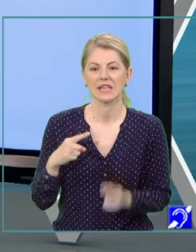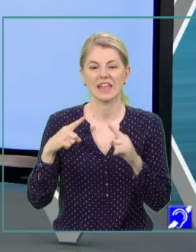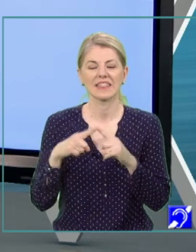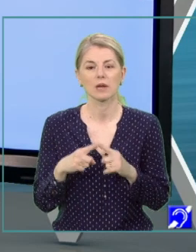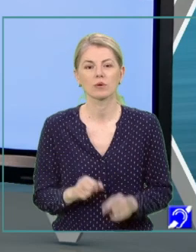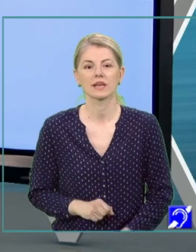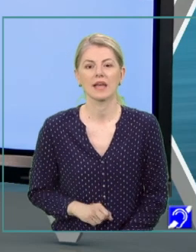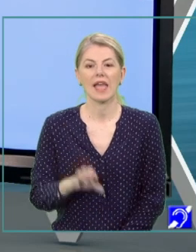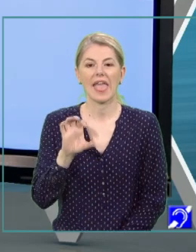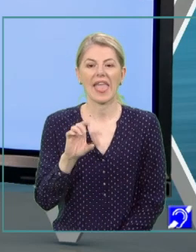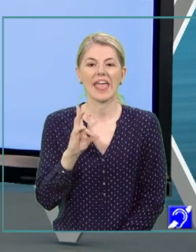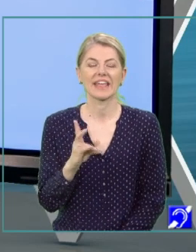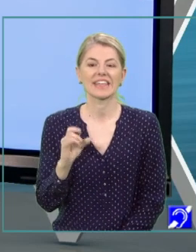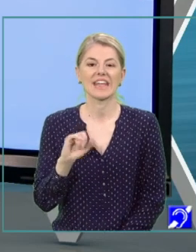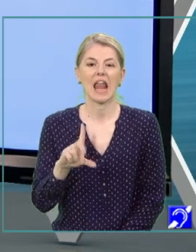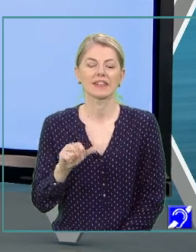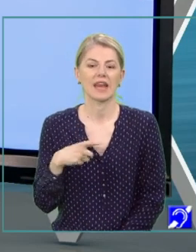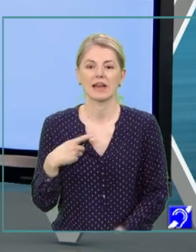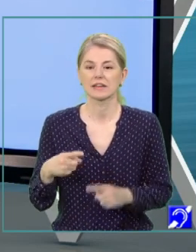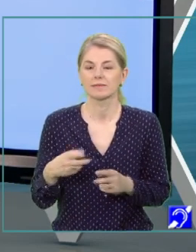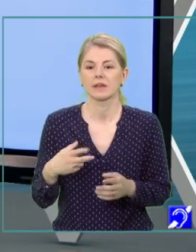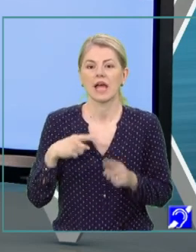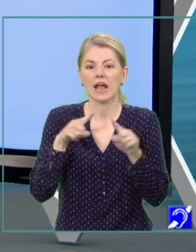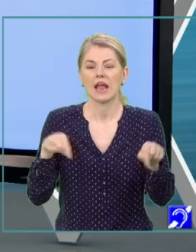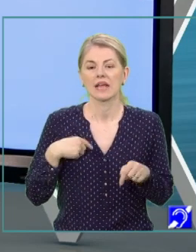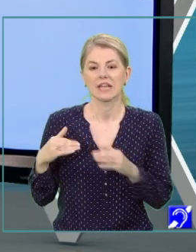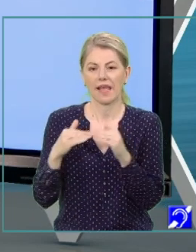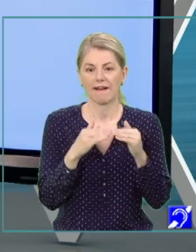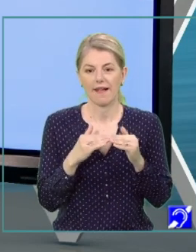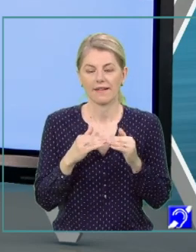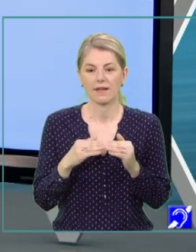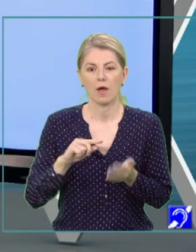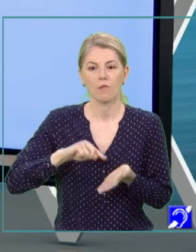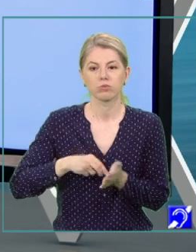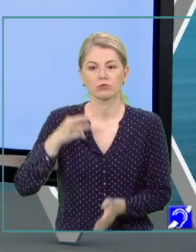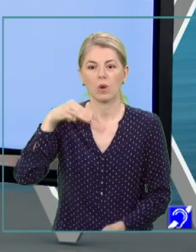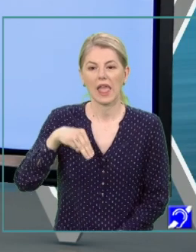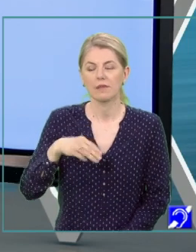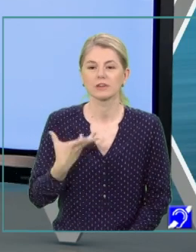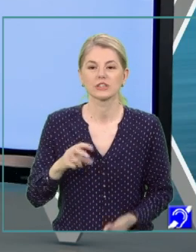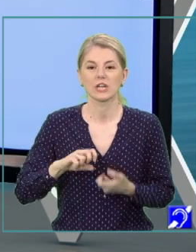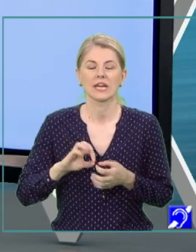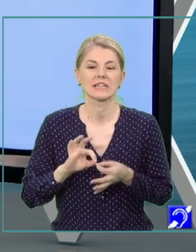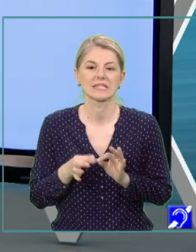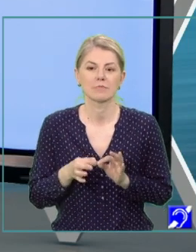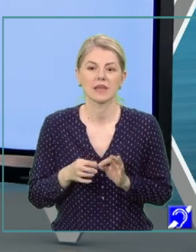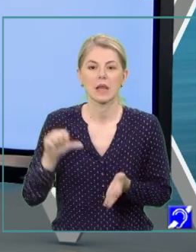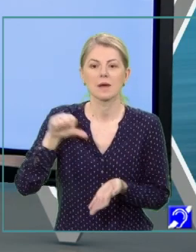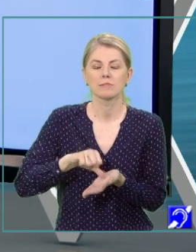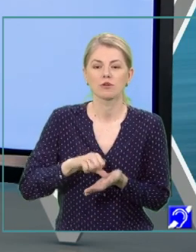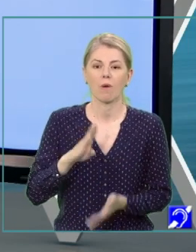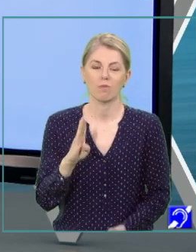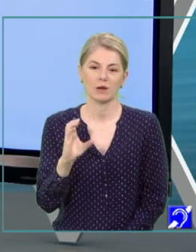triunghi echilateral. Punctul M are semnificația de mijloc al lui